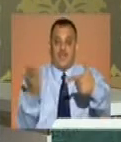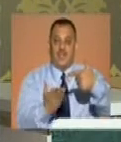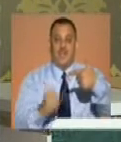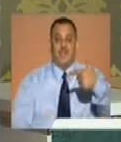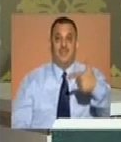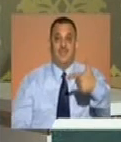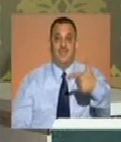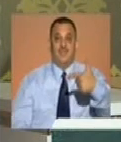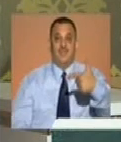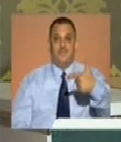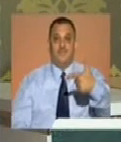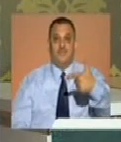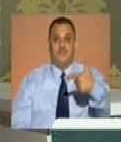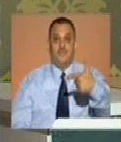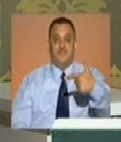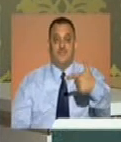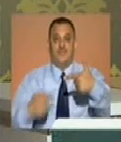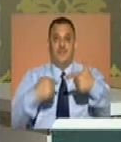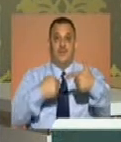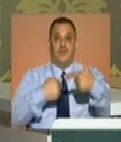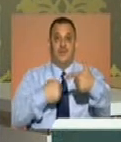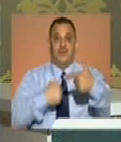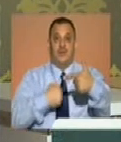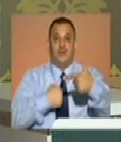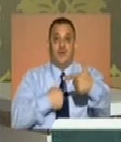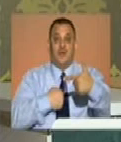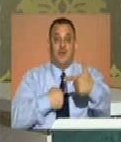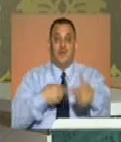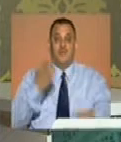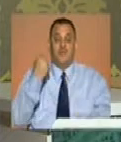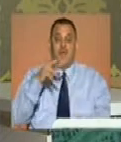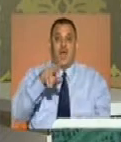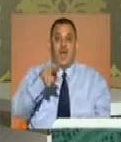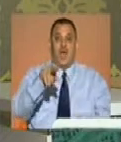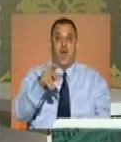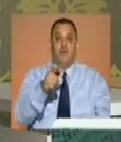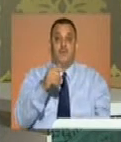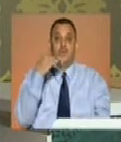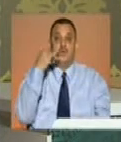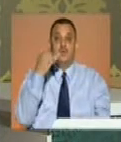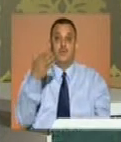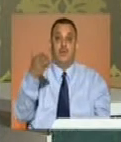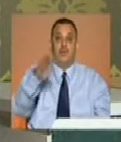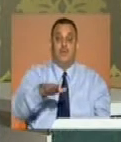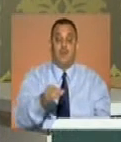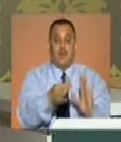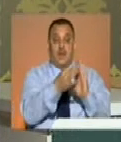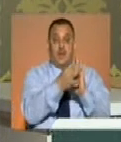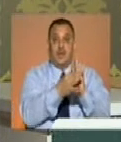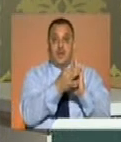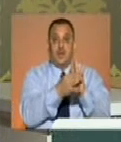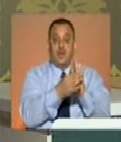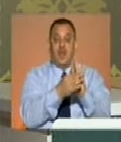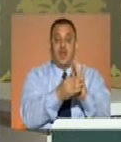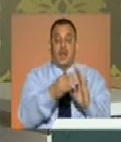تفضلي. انا مثل ما قلت لك ابتليت بوفاة اخويا شاب صغير، وعندي زوجي بعد